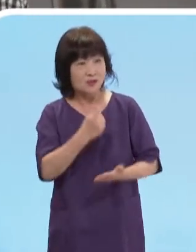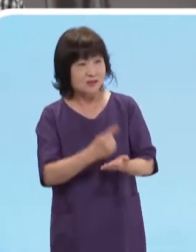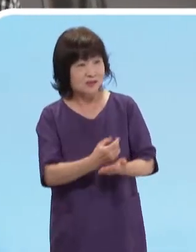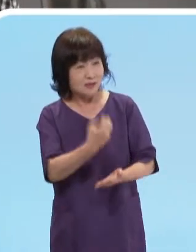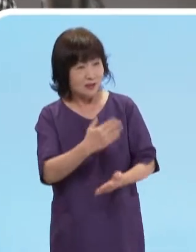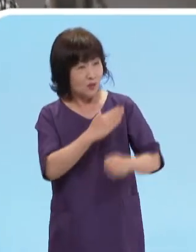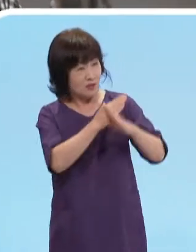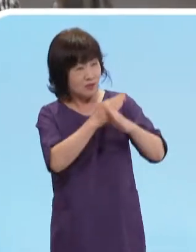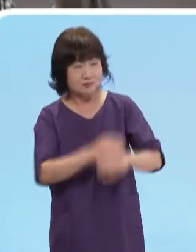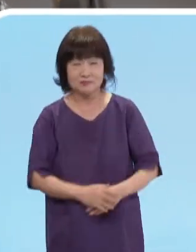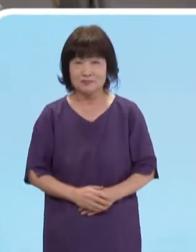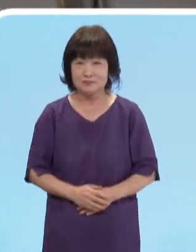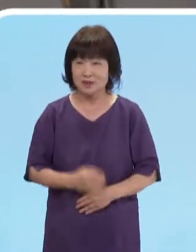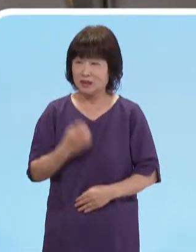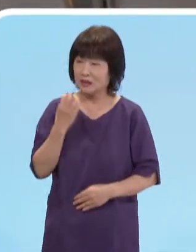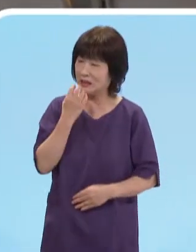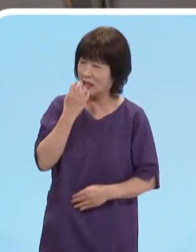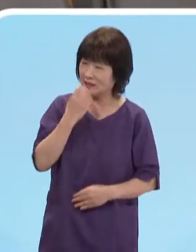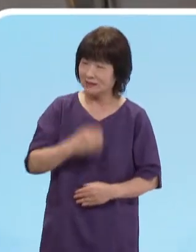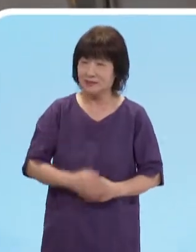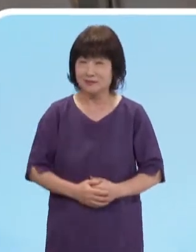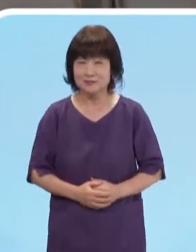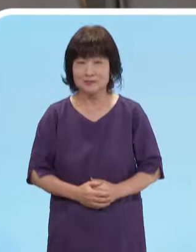美味しいはなし、 苦い